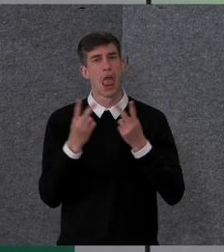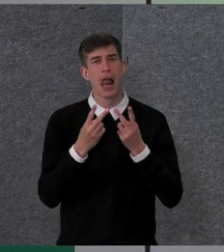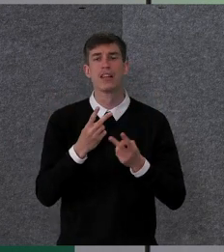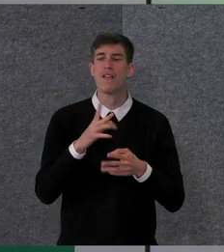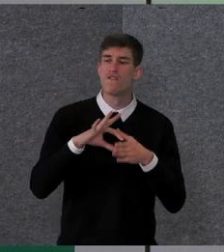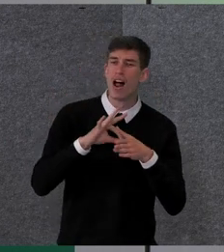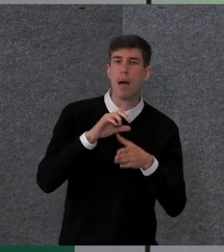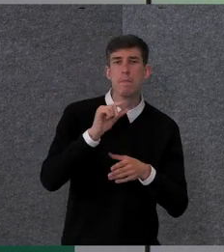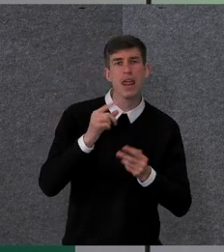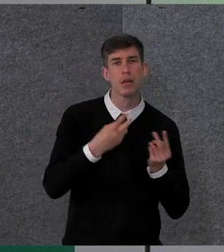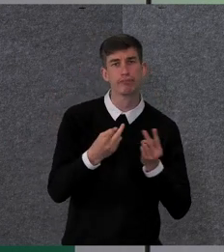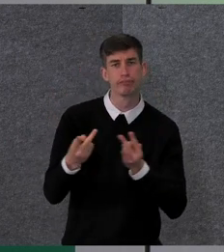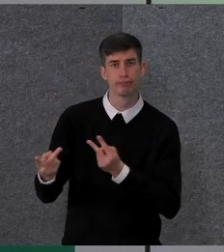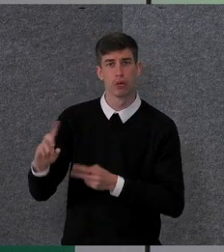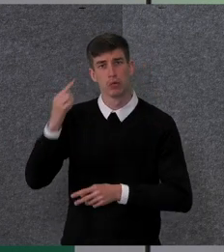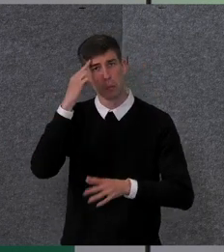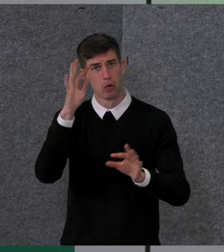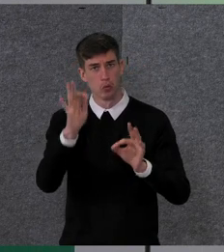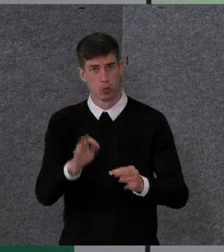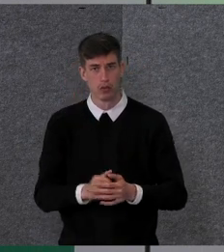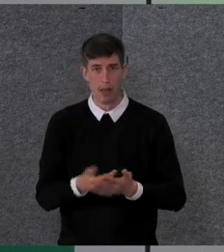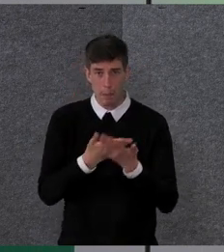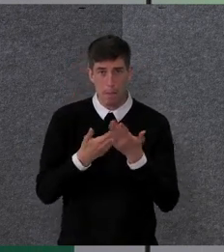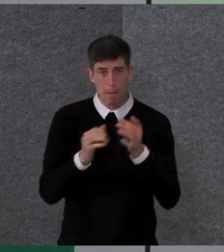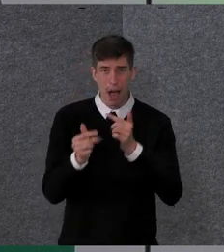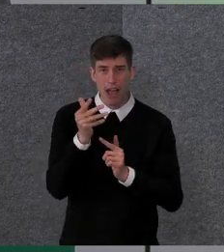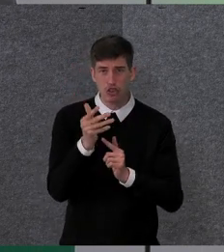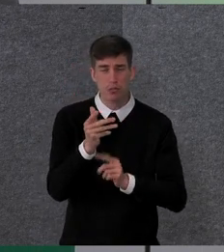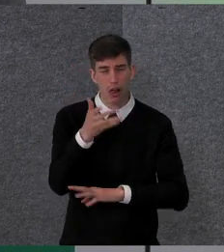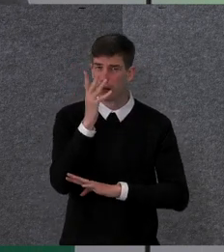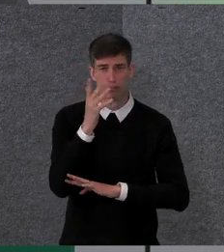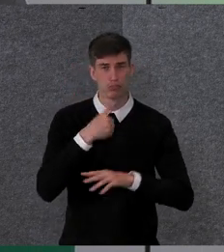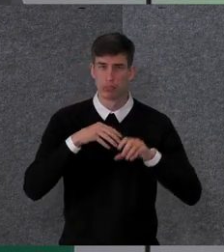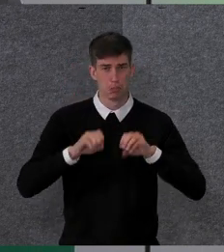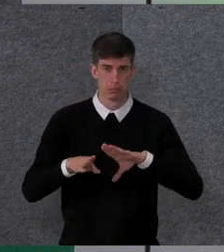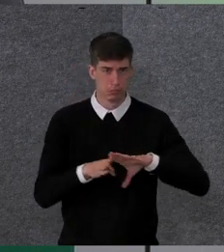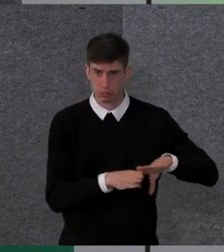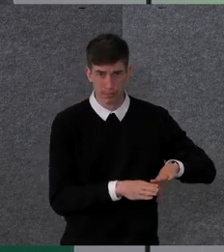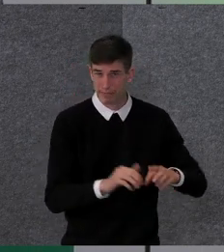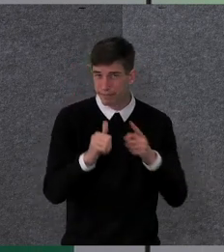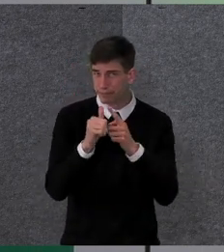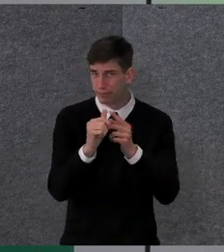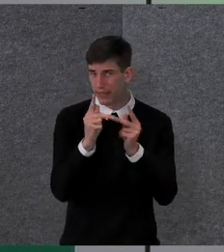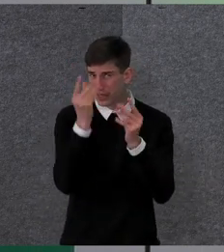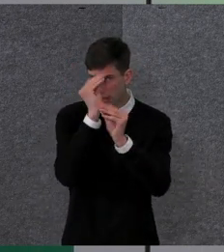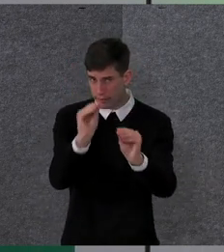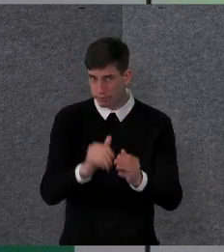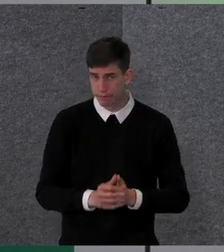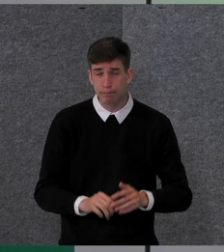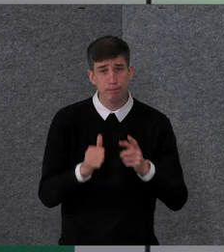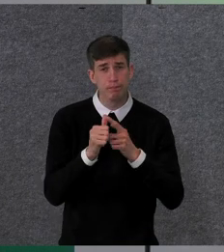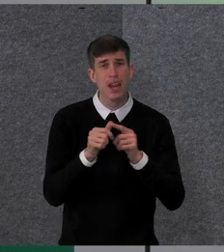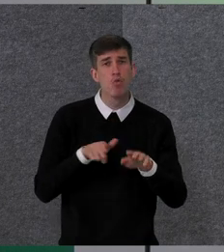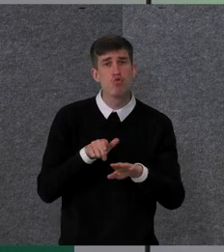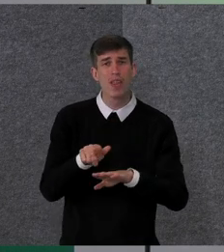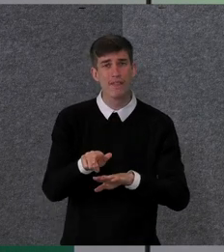billigem Fleisch zu überfluten. Die ganzen Beispiele möchte ich hier nicht nennen, aber eins möchte ich anmerken. Wir hier in Nordrhein-Westfalen haben